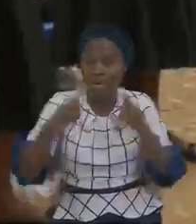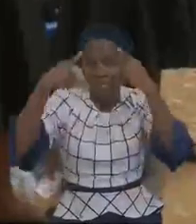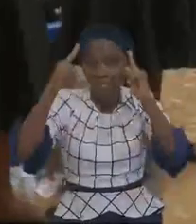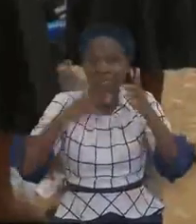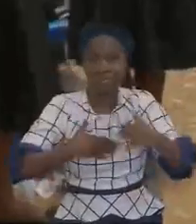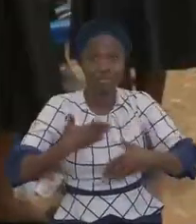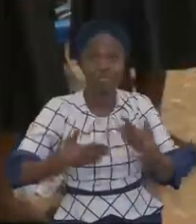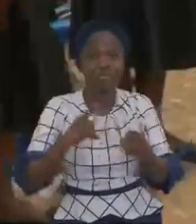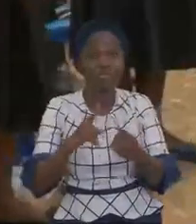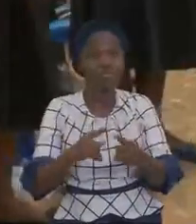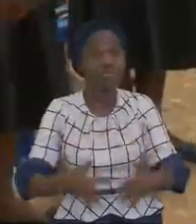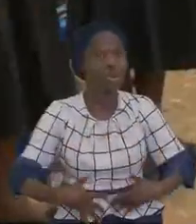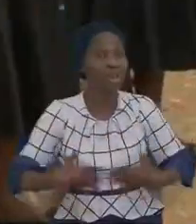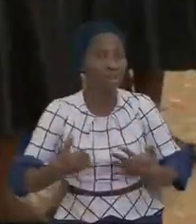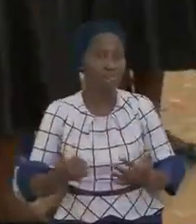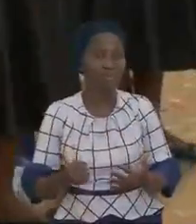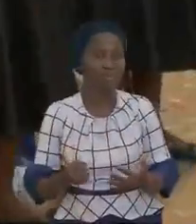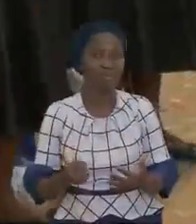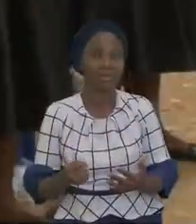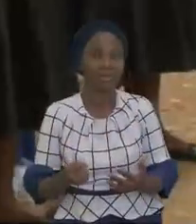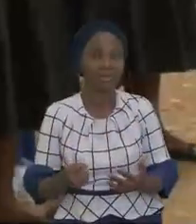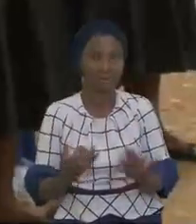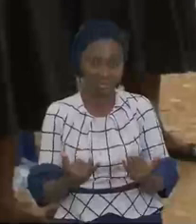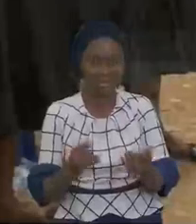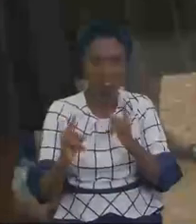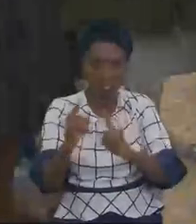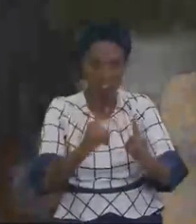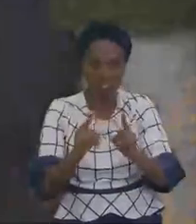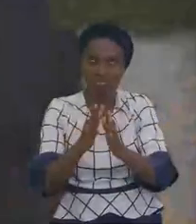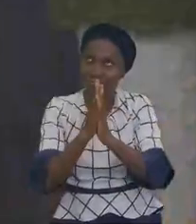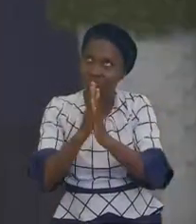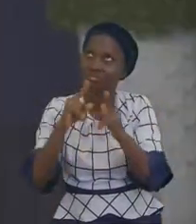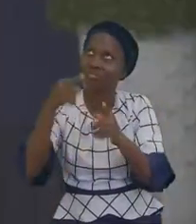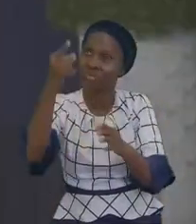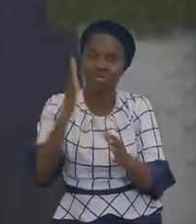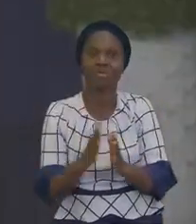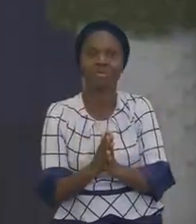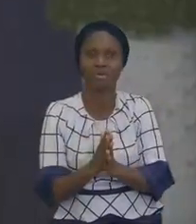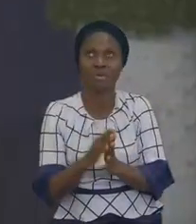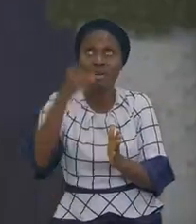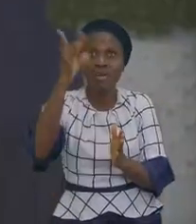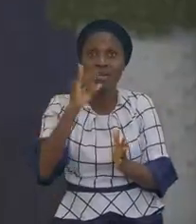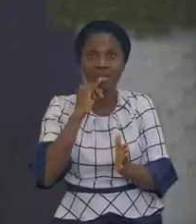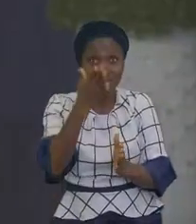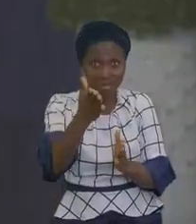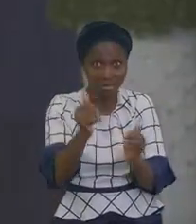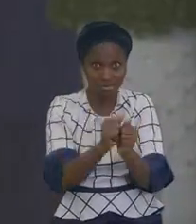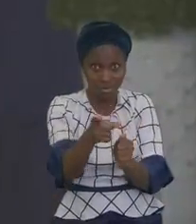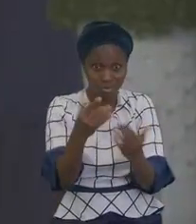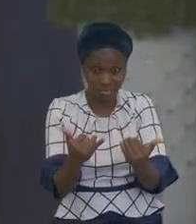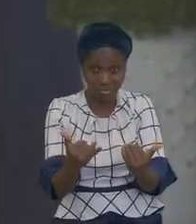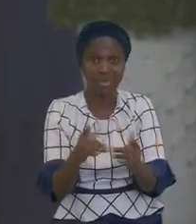Parle au Seigneur. Il est juste là pour t'aider. Tu dis, Seigneur, me